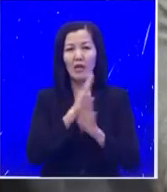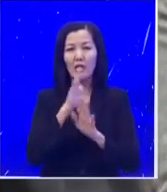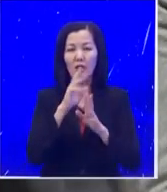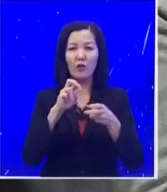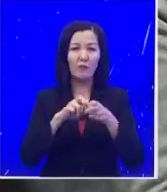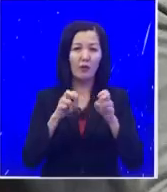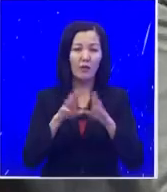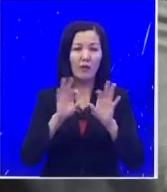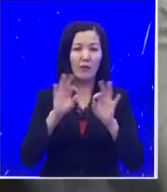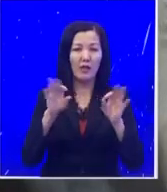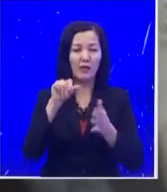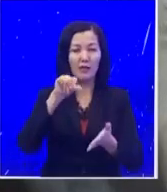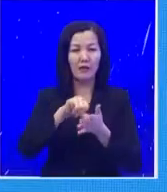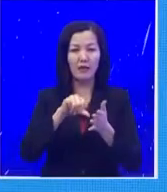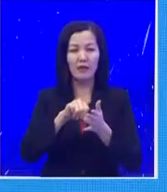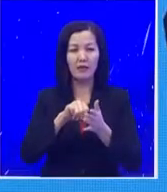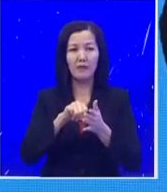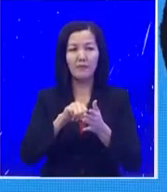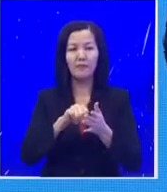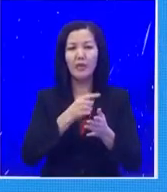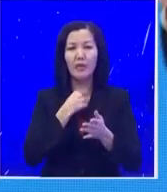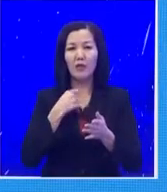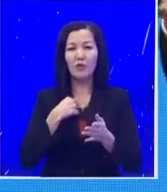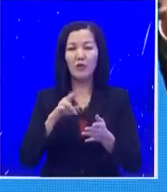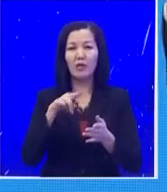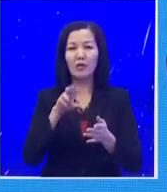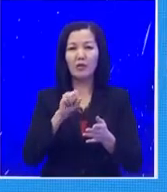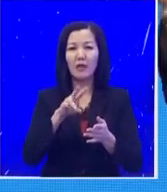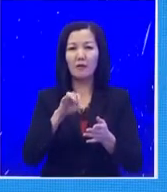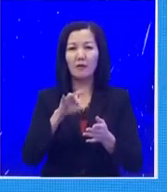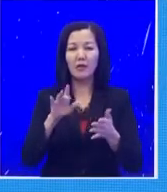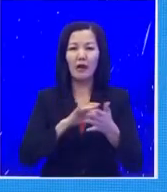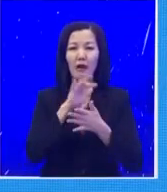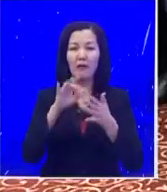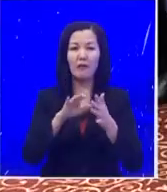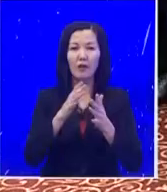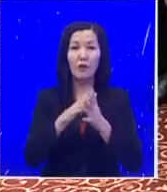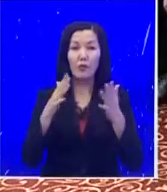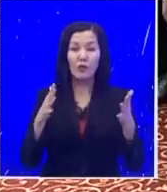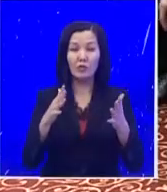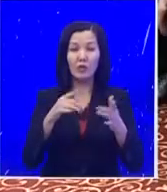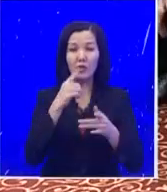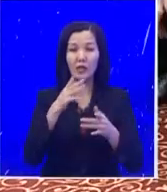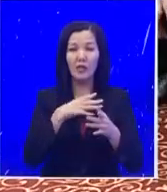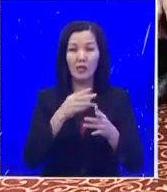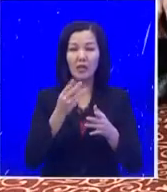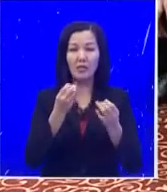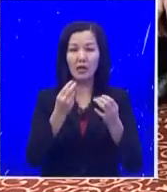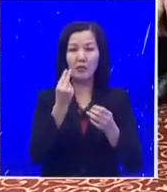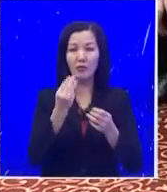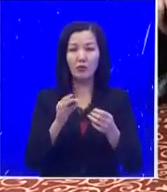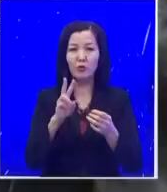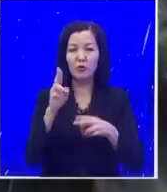көтерді. Әкім қабылдауын өтінді. Талдықорғандық Дамир Хамратып қаланың өскендігін айтады. Тағы бір сон салуды